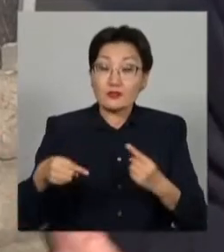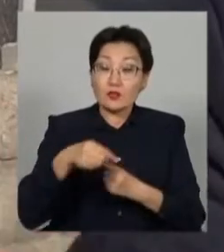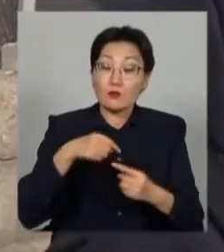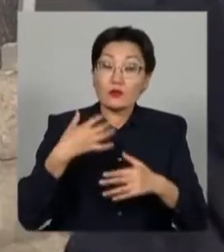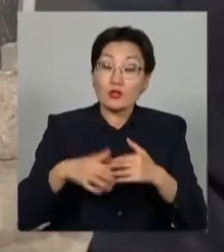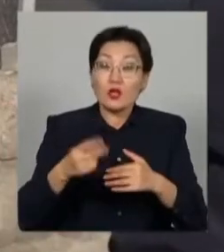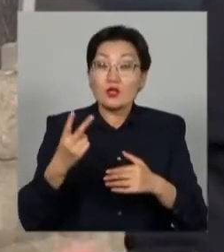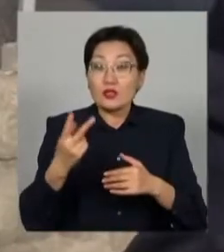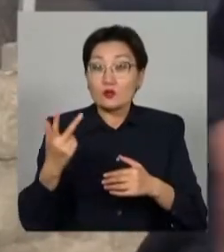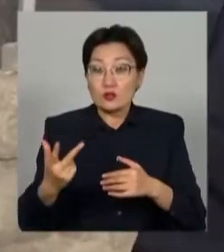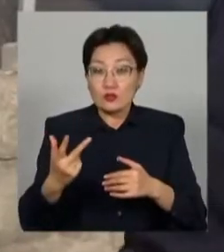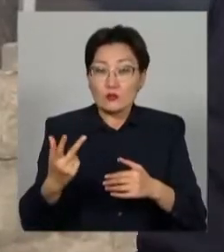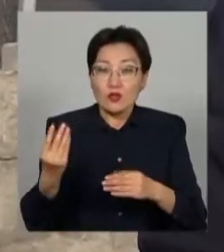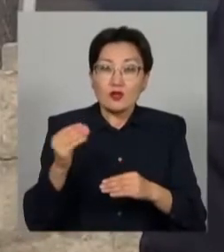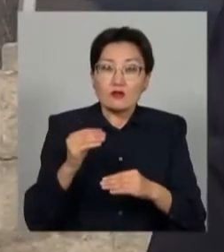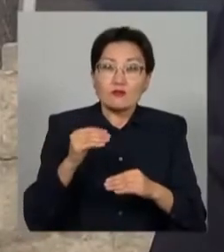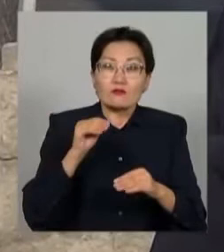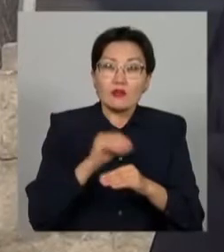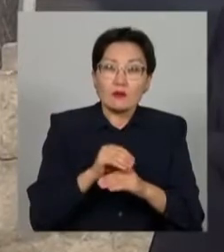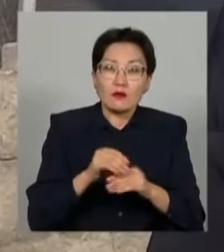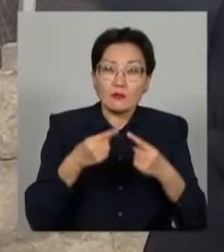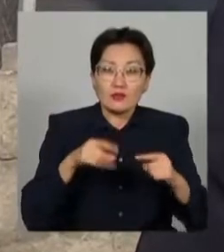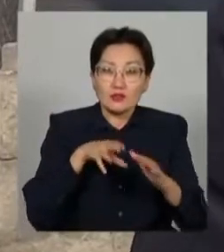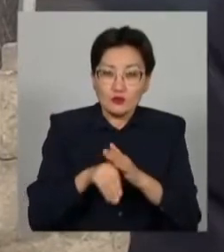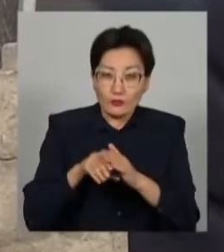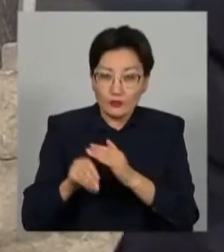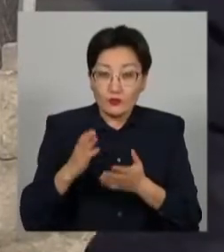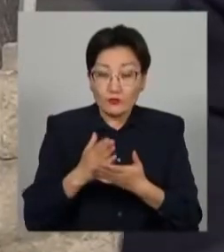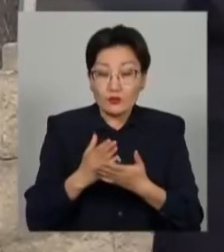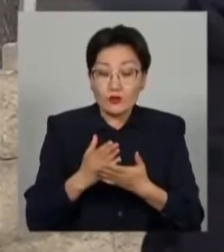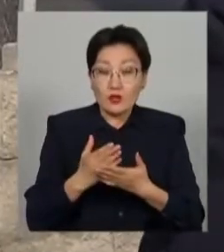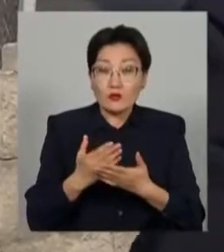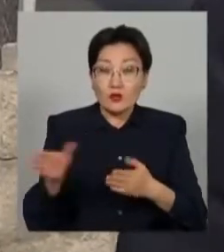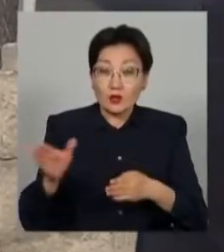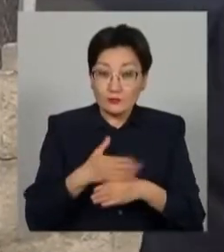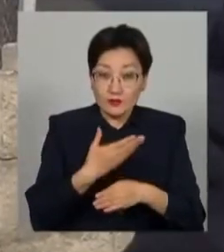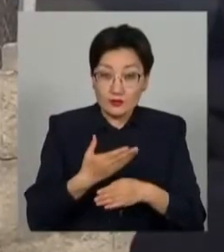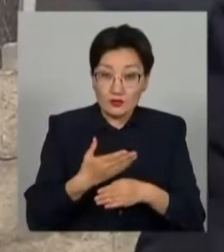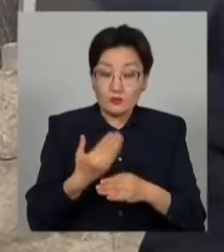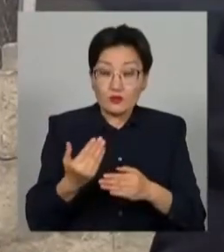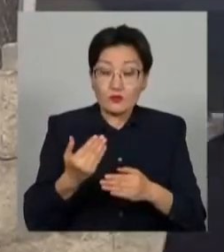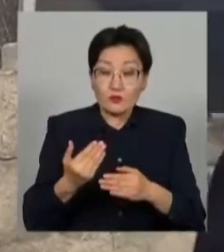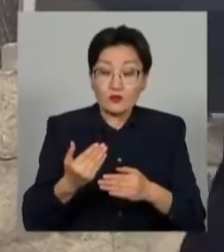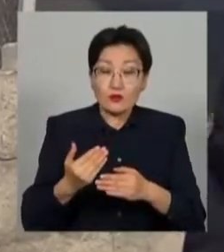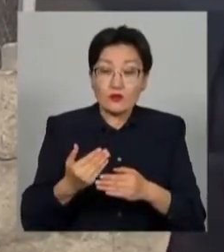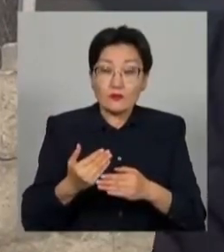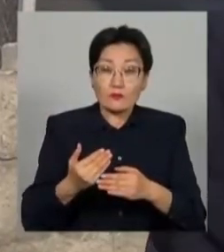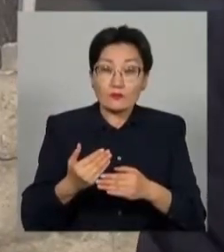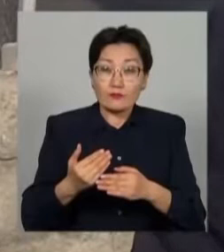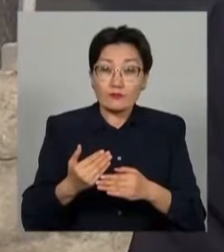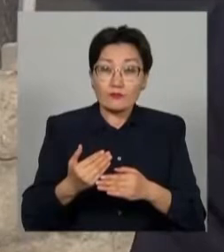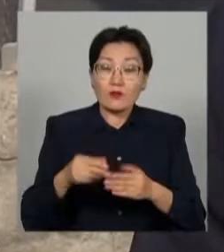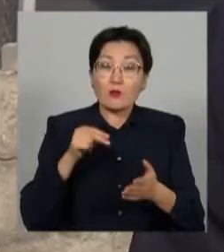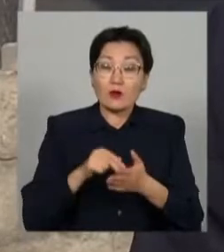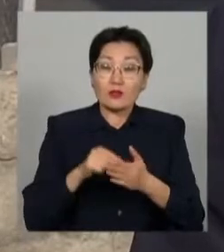арасында 2-3 қосылып алған дүниелер бар. Соларды алып тастау, соларды шегеру, олай айналып кеңгізді.